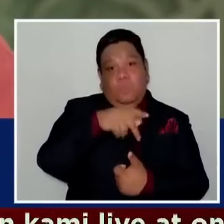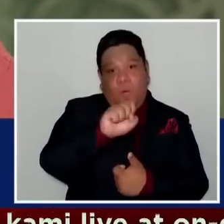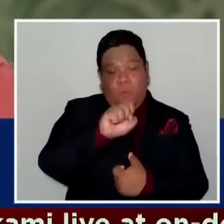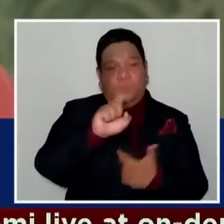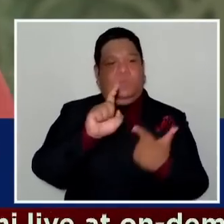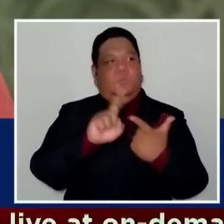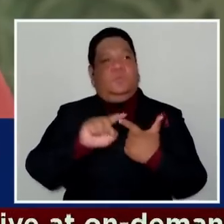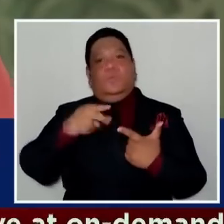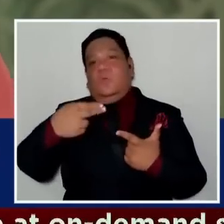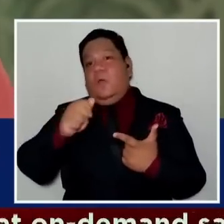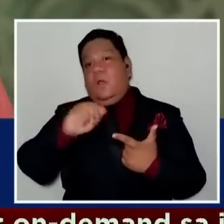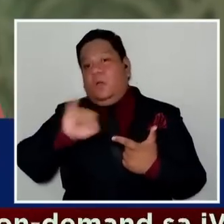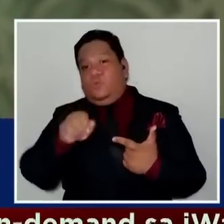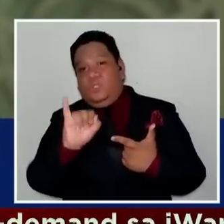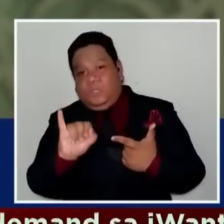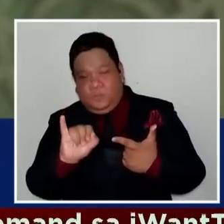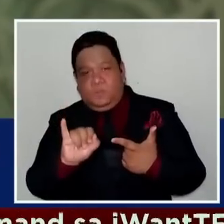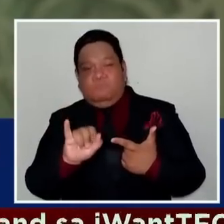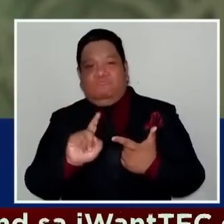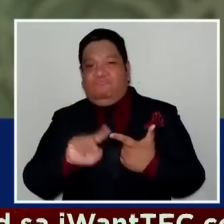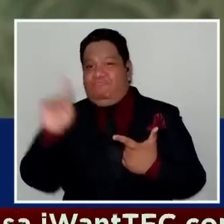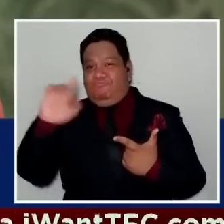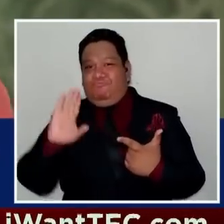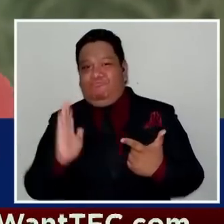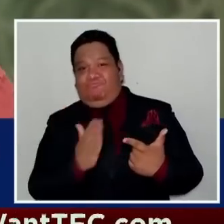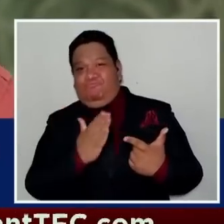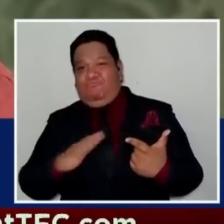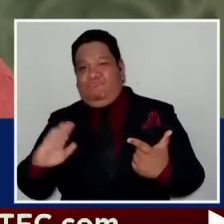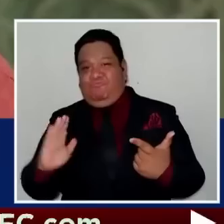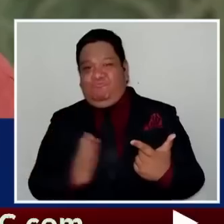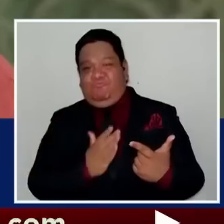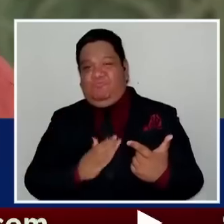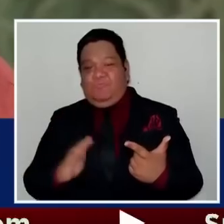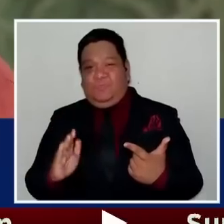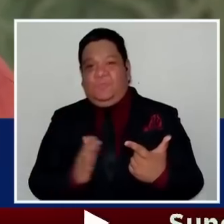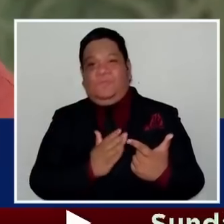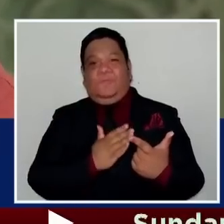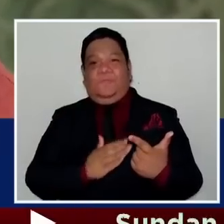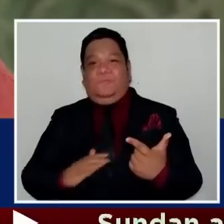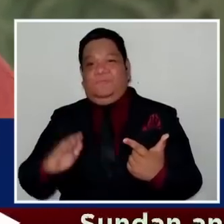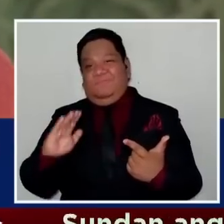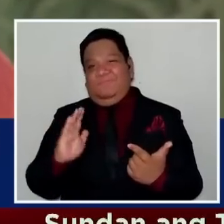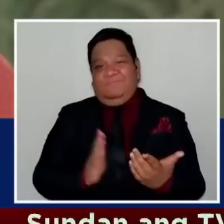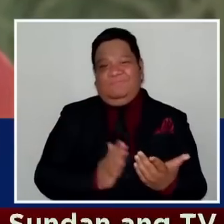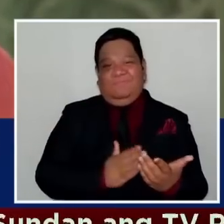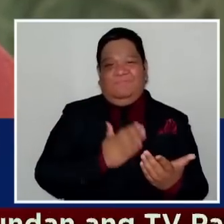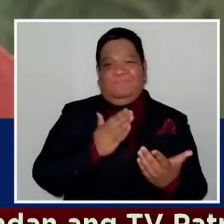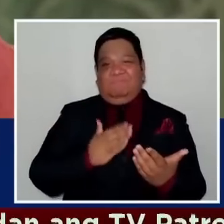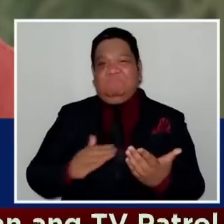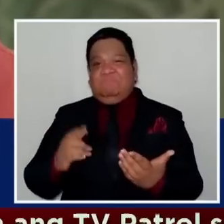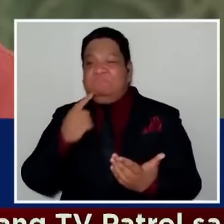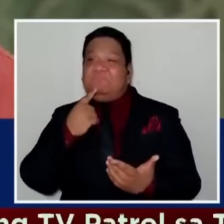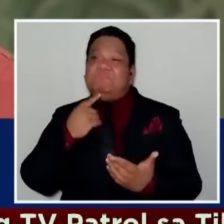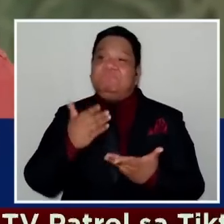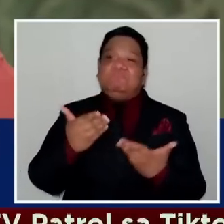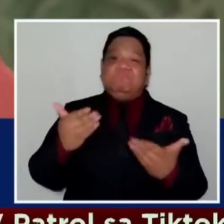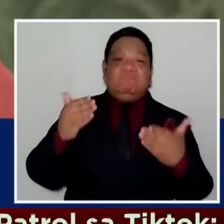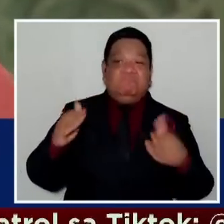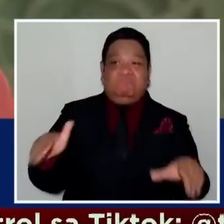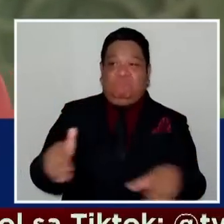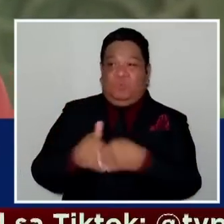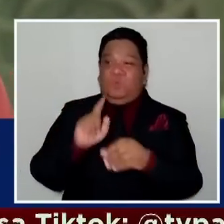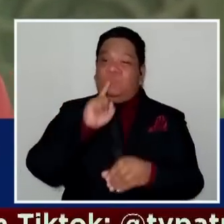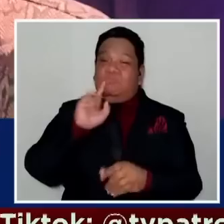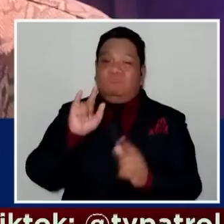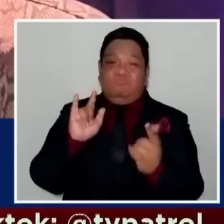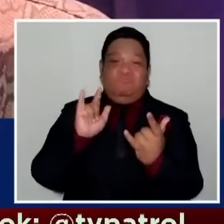Baby, kung mahal ka niyan talaga, sige pakasal ka, sige